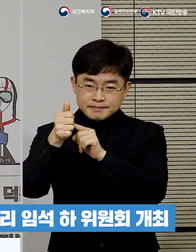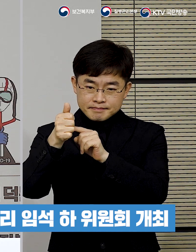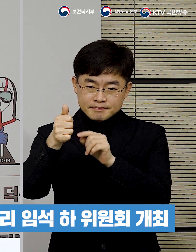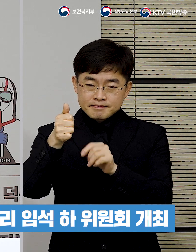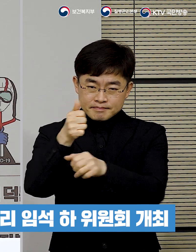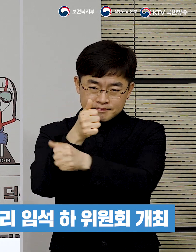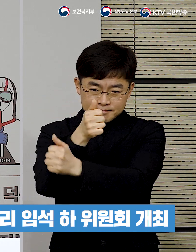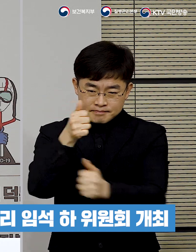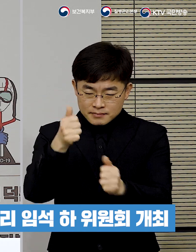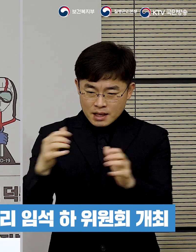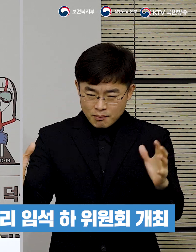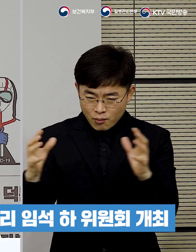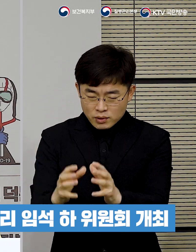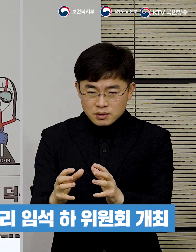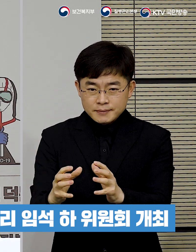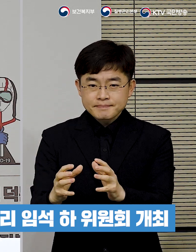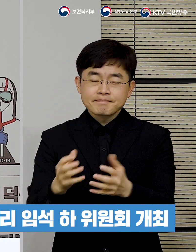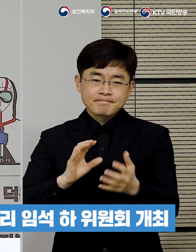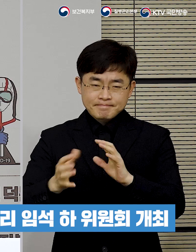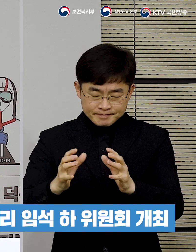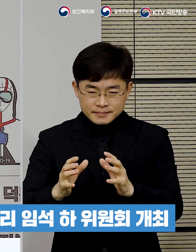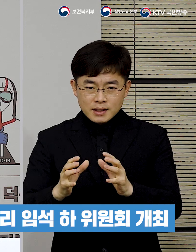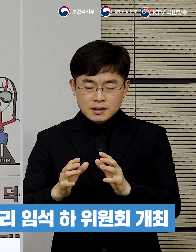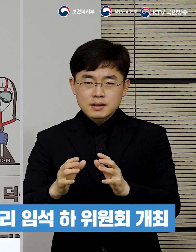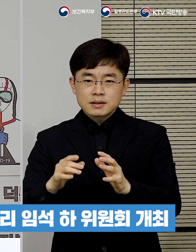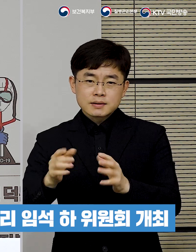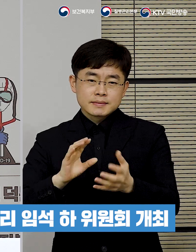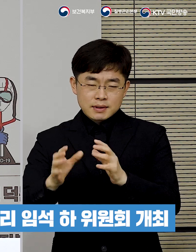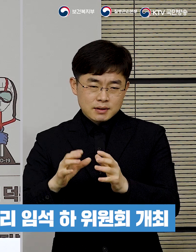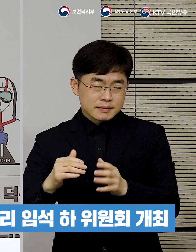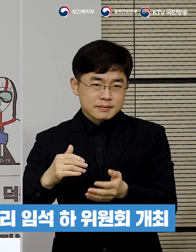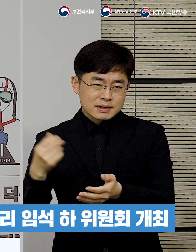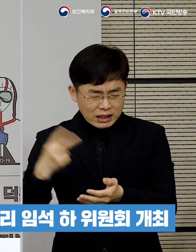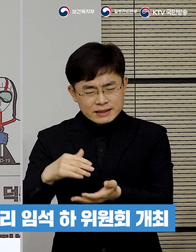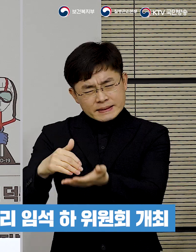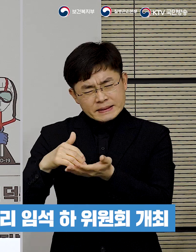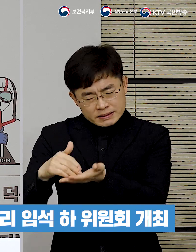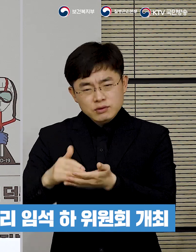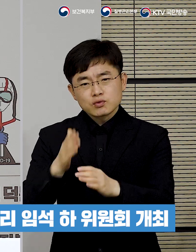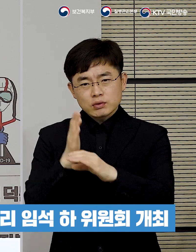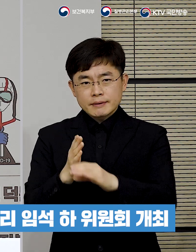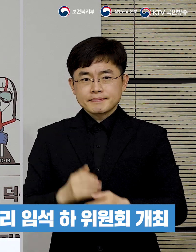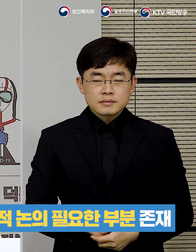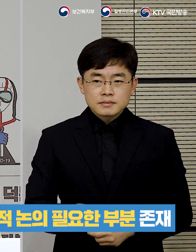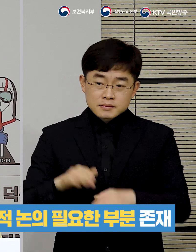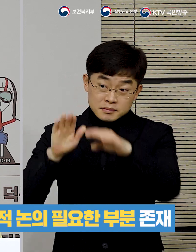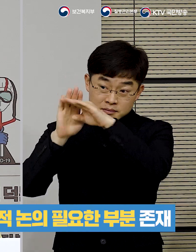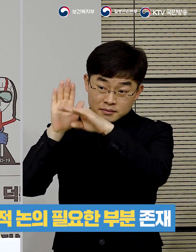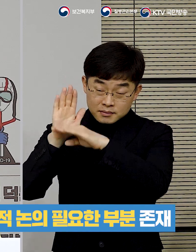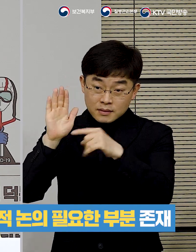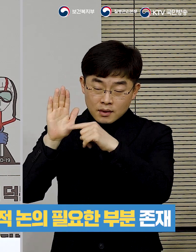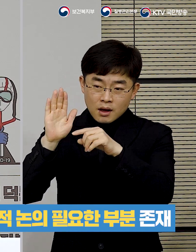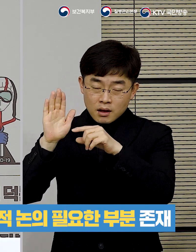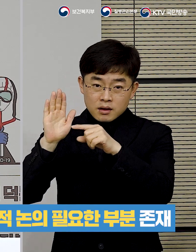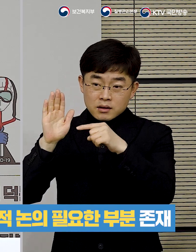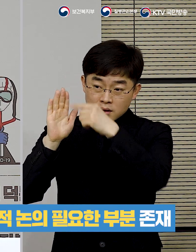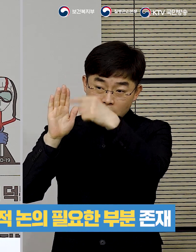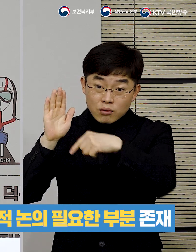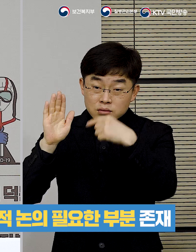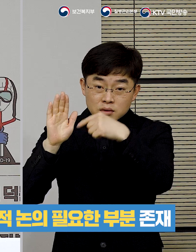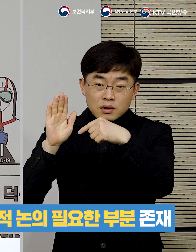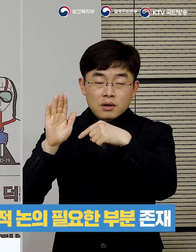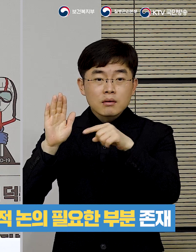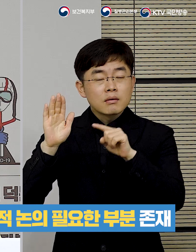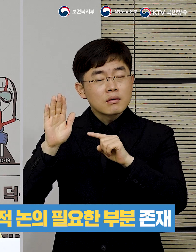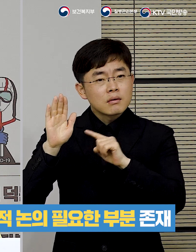최근에는 국무총리 임석하에 생활방역위원회도 다시 열어서 의견을 듣고 있습니다. 일부의 지침에 대해서는